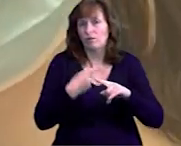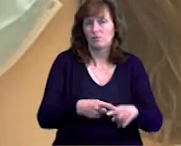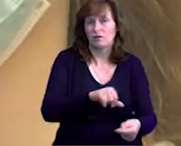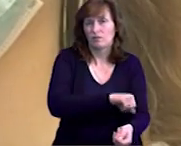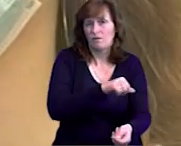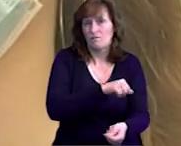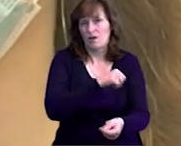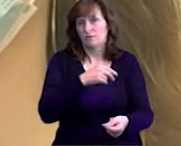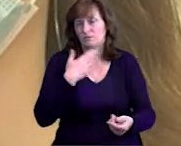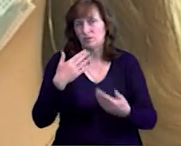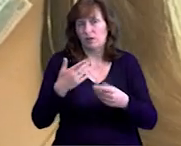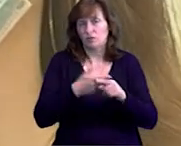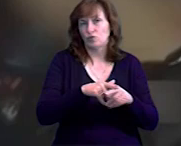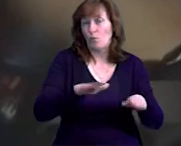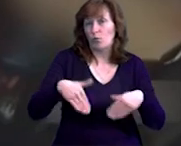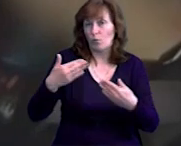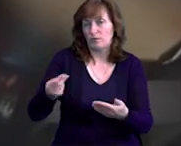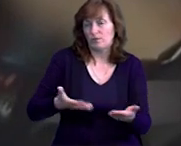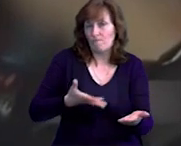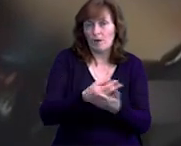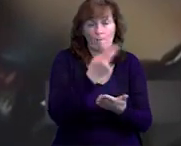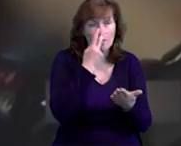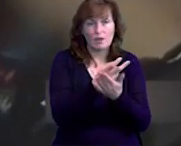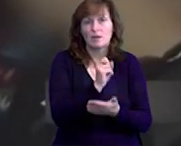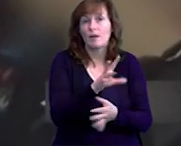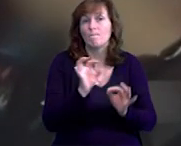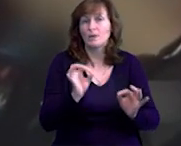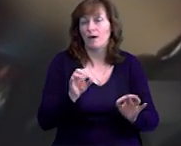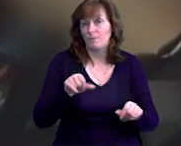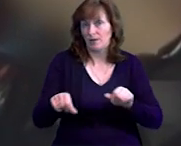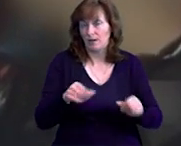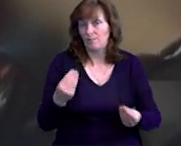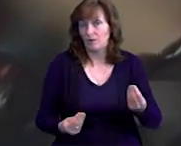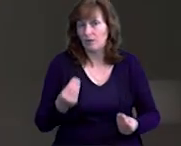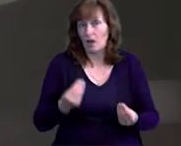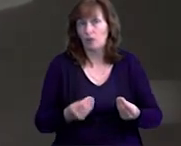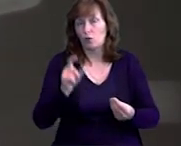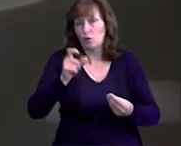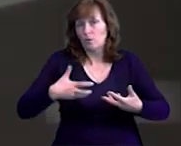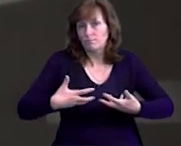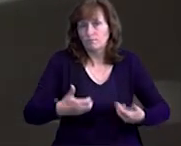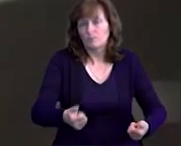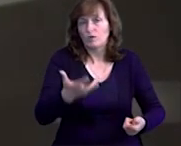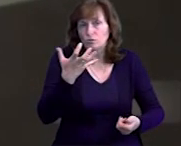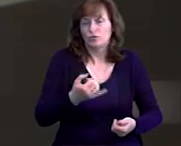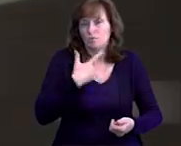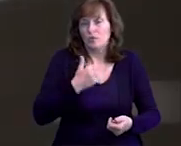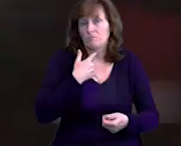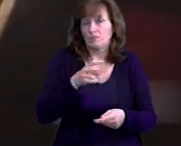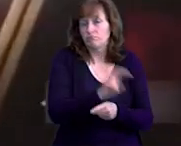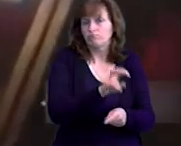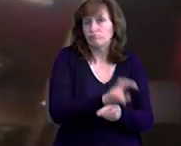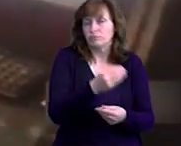чи наркотичною залежністю. Він пропонував їм випити і показував, як грати. Людей гра затягувала, і вони приходили